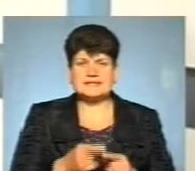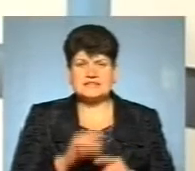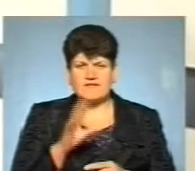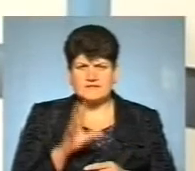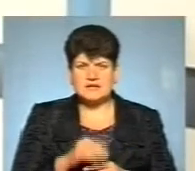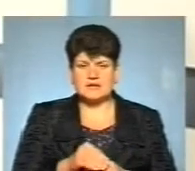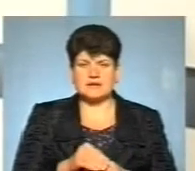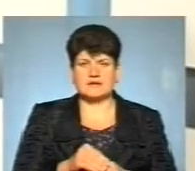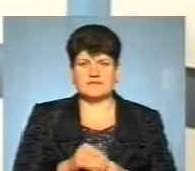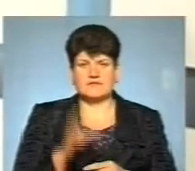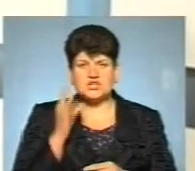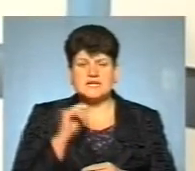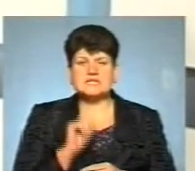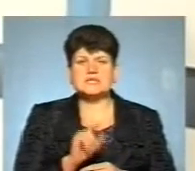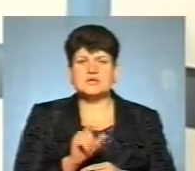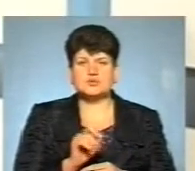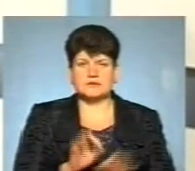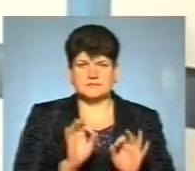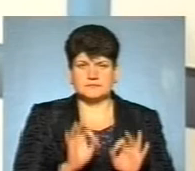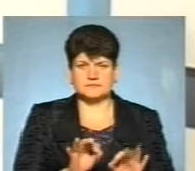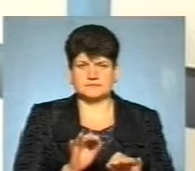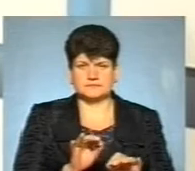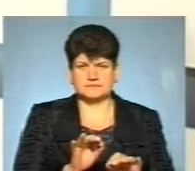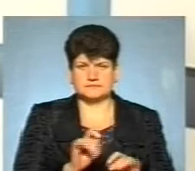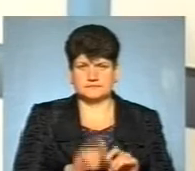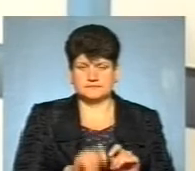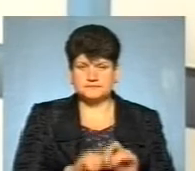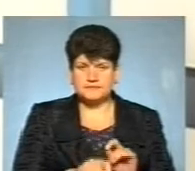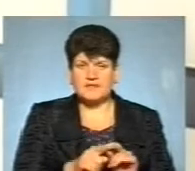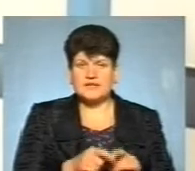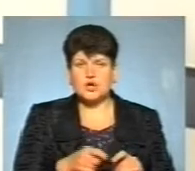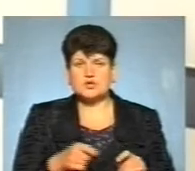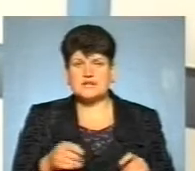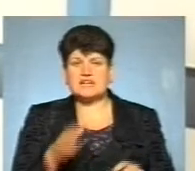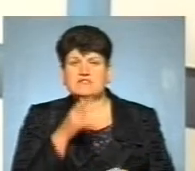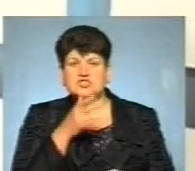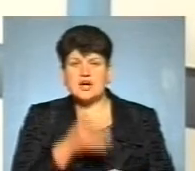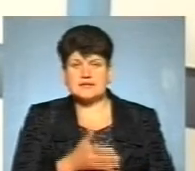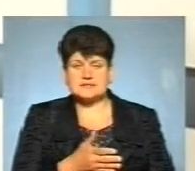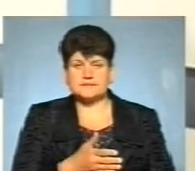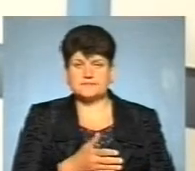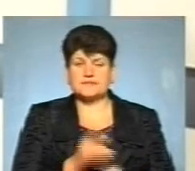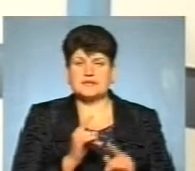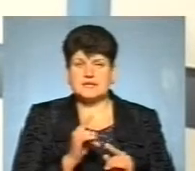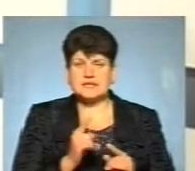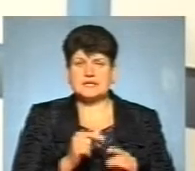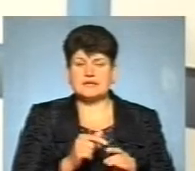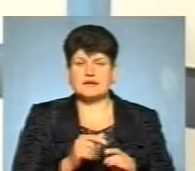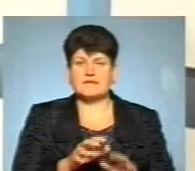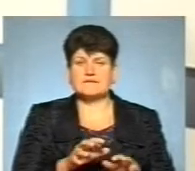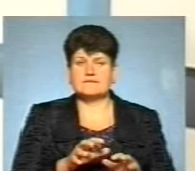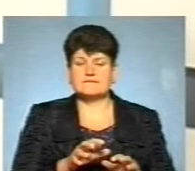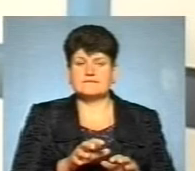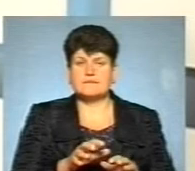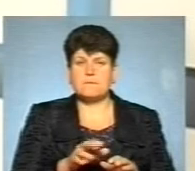рахується золотим стандартом діагностики. Але він розтягнутий в часі. Тільки сама власна